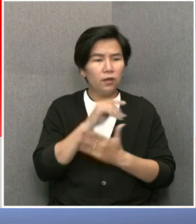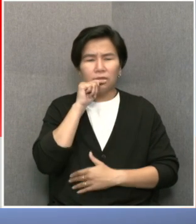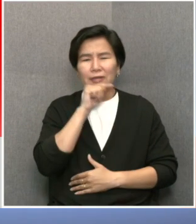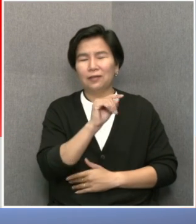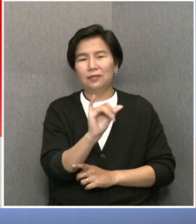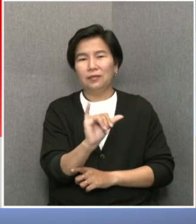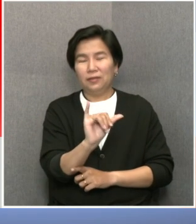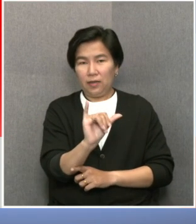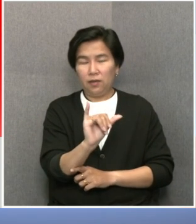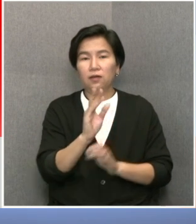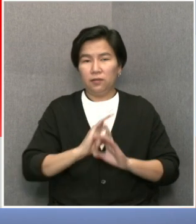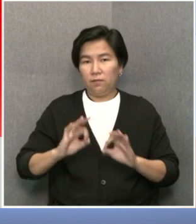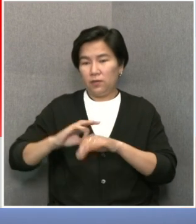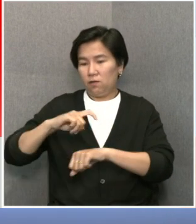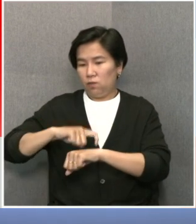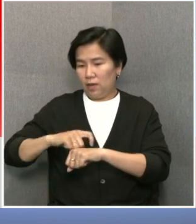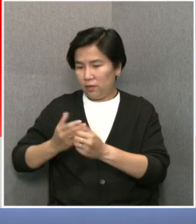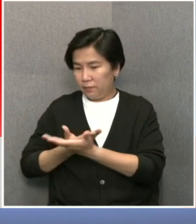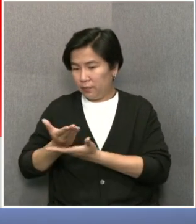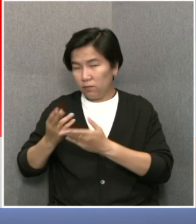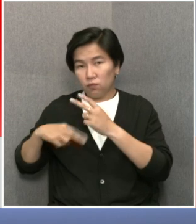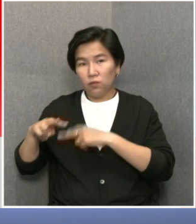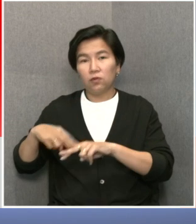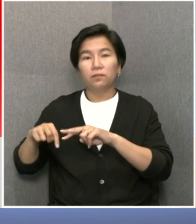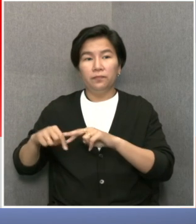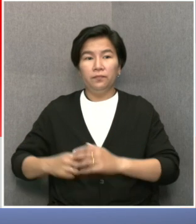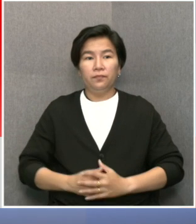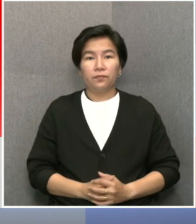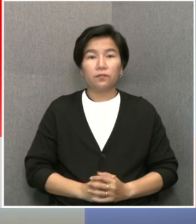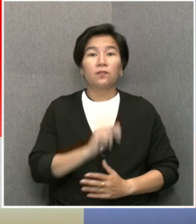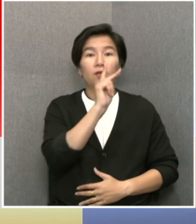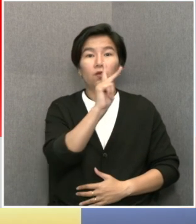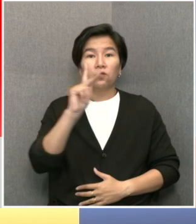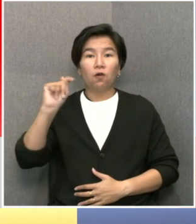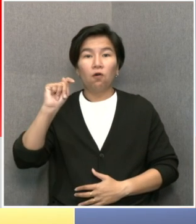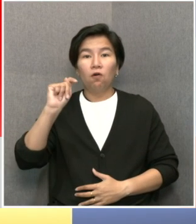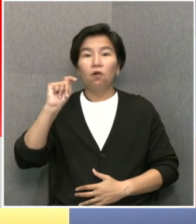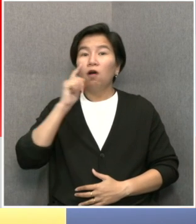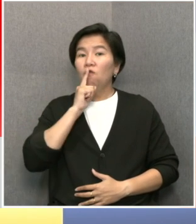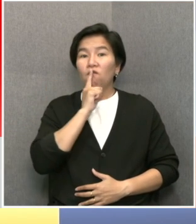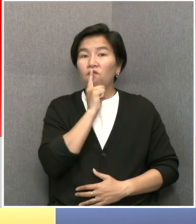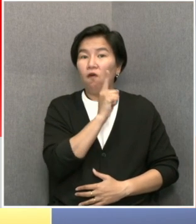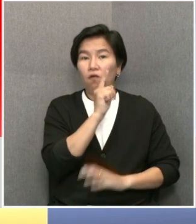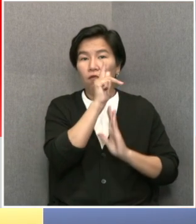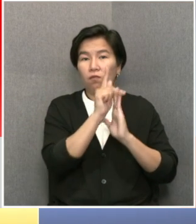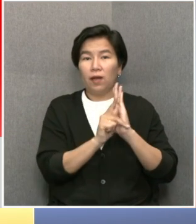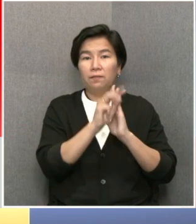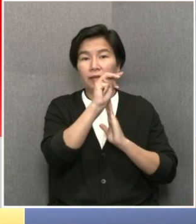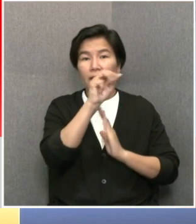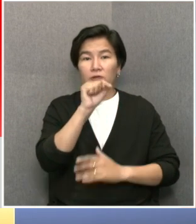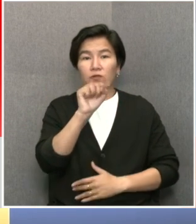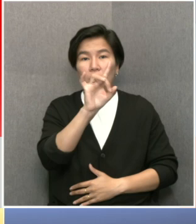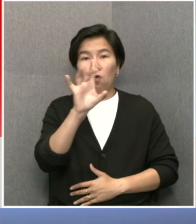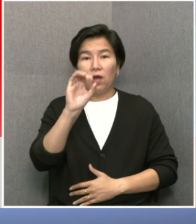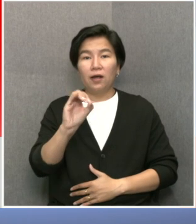ไปต้องใช้ระยะเวลาพอสมควรค่ะส่วนถ้ากกตจะฟ้องมาตรา 151ศาลอาญาก็